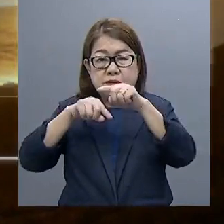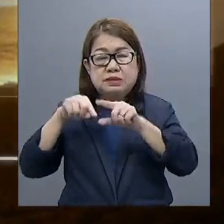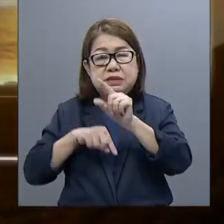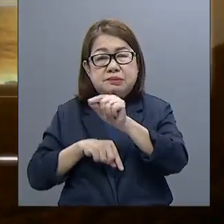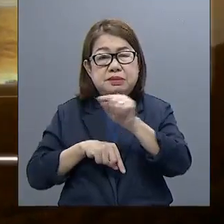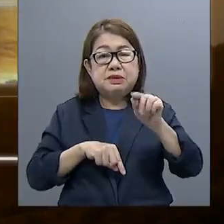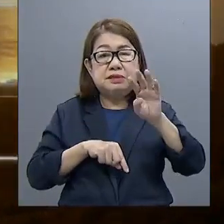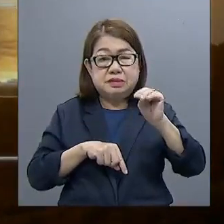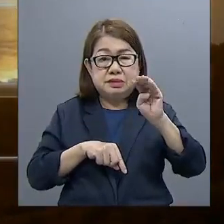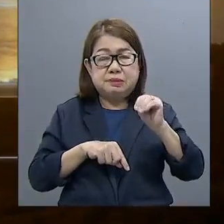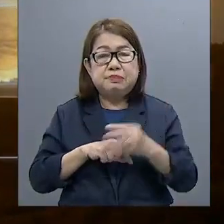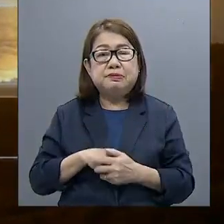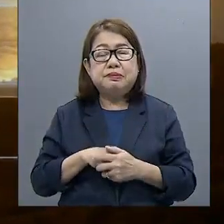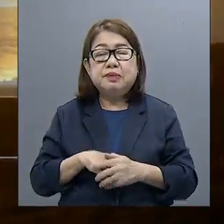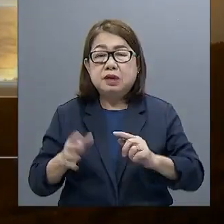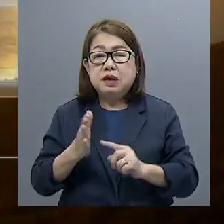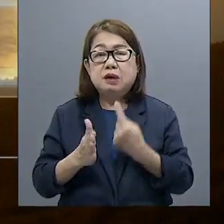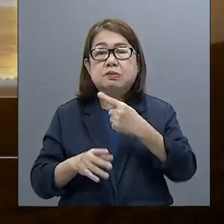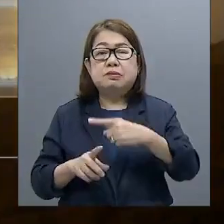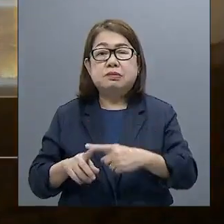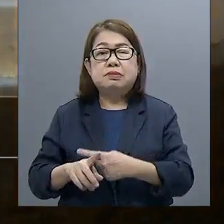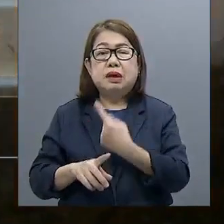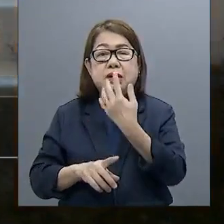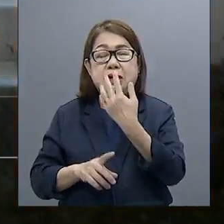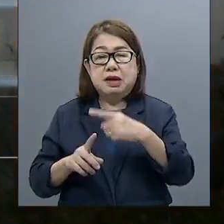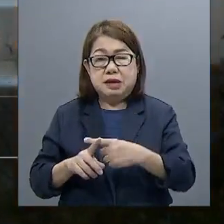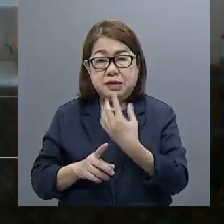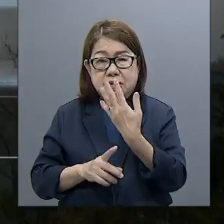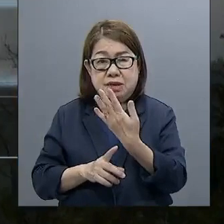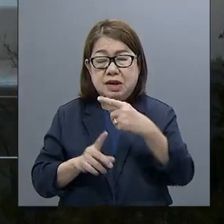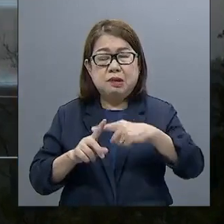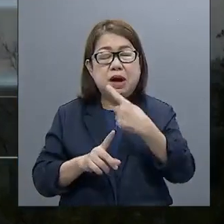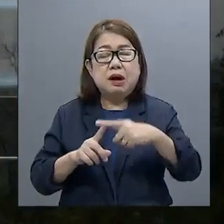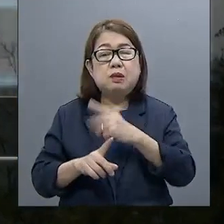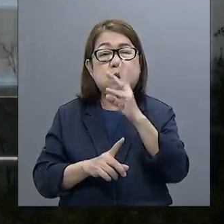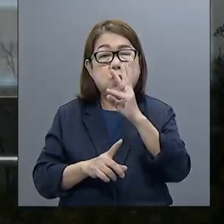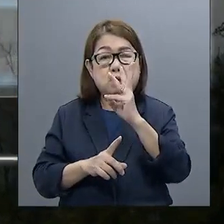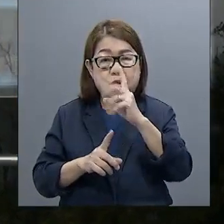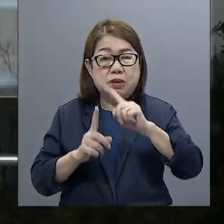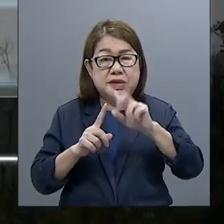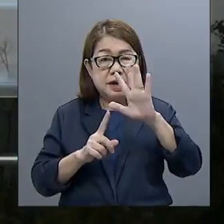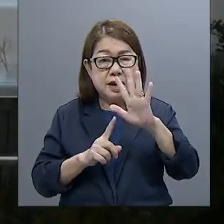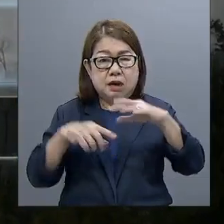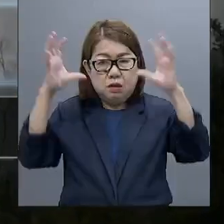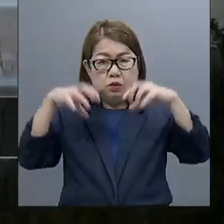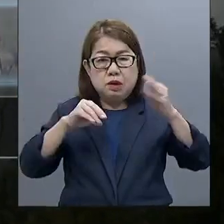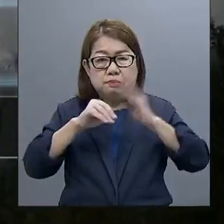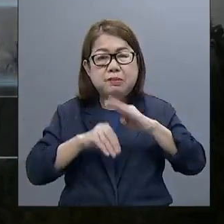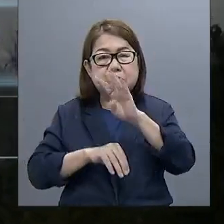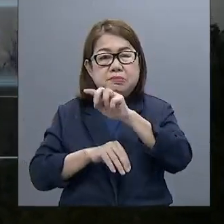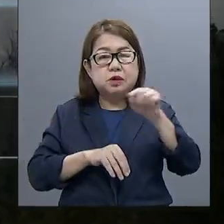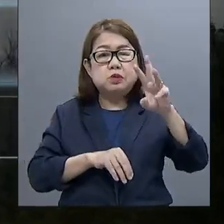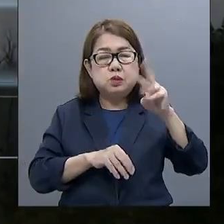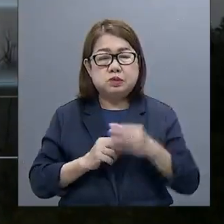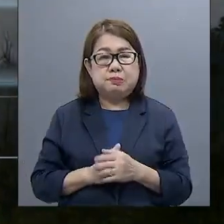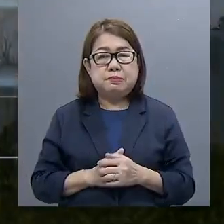%องพืนที่และใช่วตงแต่วนที่ 4 พิศภาคมถึ 5 มิธุนายนี้จะมฝนฟาขนองเพิ่มขึ้นเป็ 40-60% ของพนที่